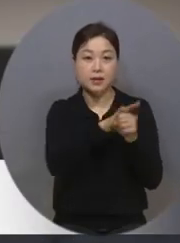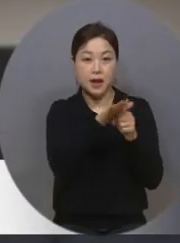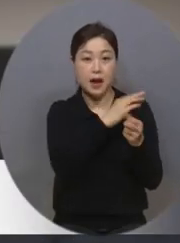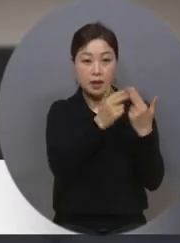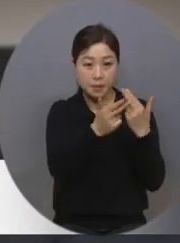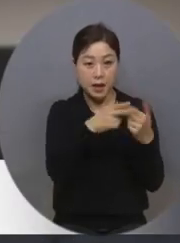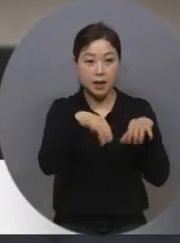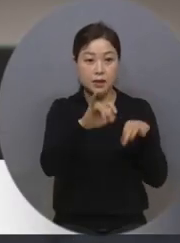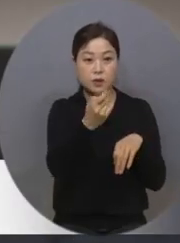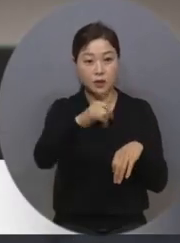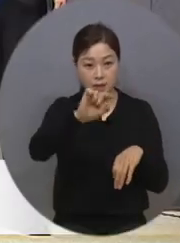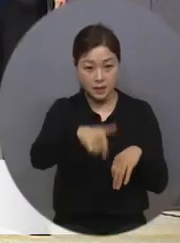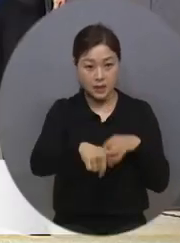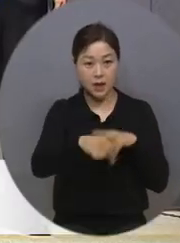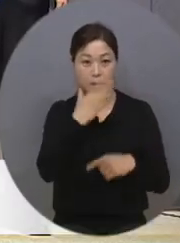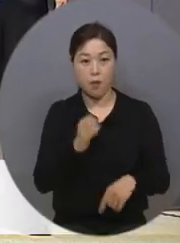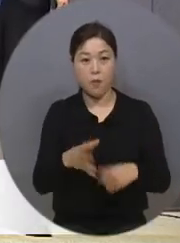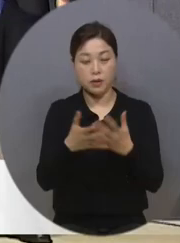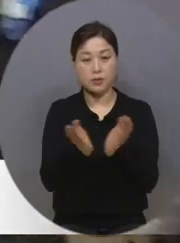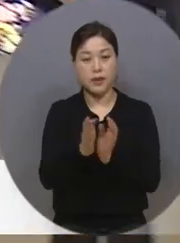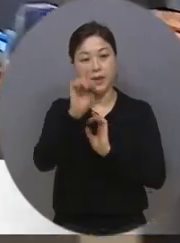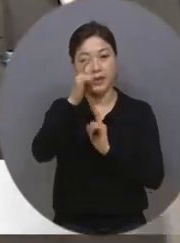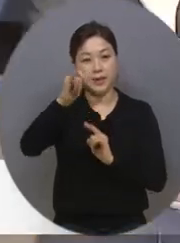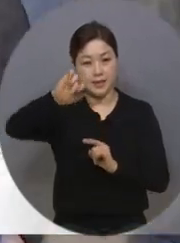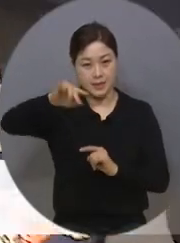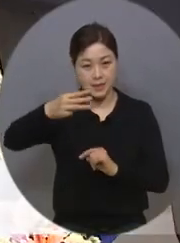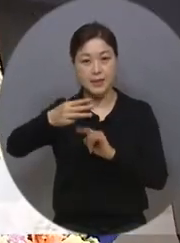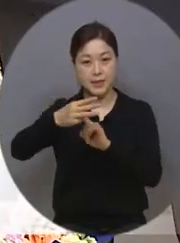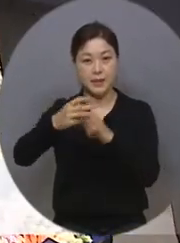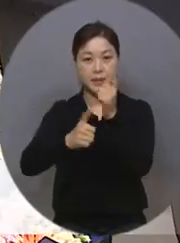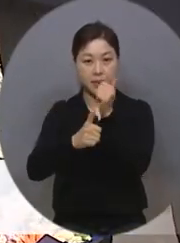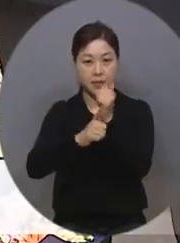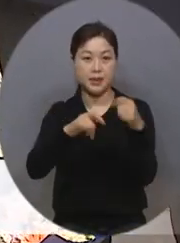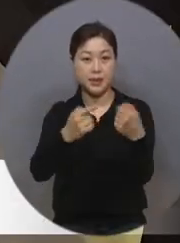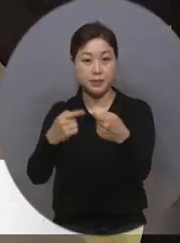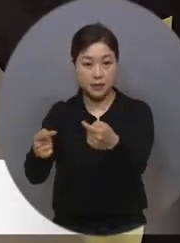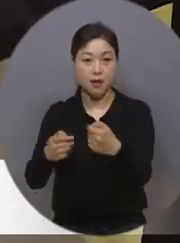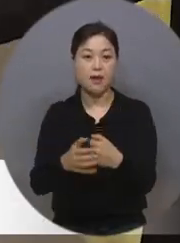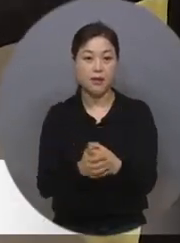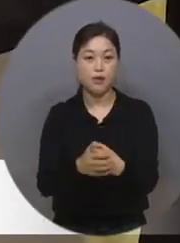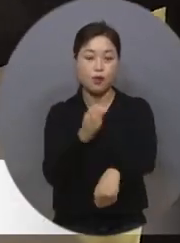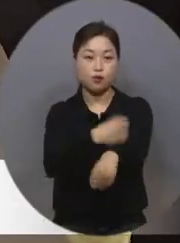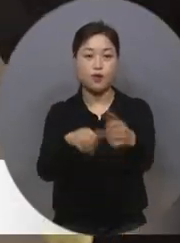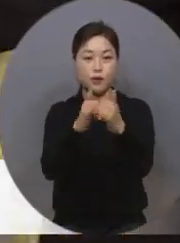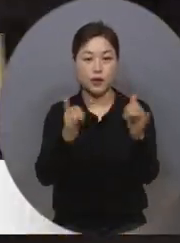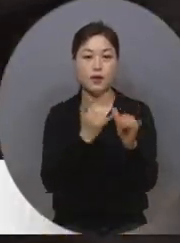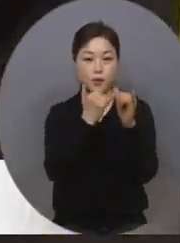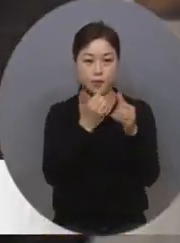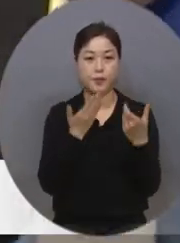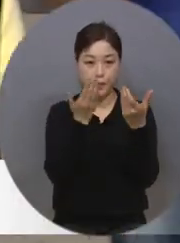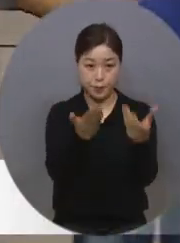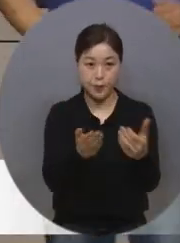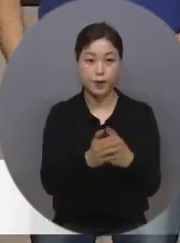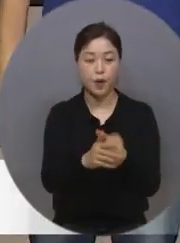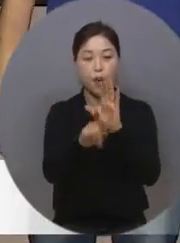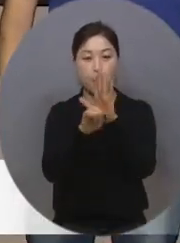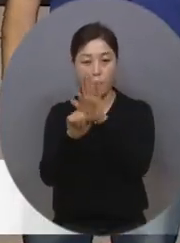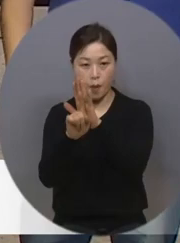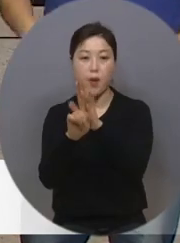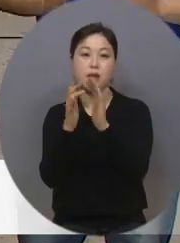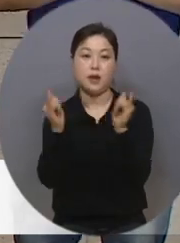회장, 보건복지부 이기일 차관 등이 참석한 가운데 유공자들을 기리는 표창 전달과 홍보대사 위촉